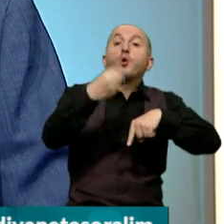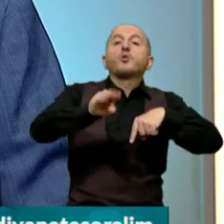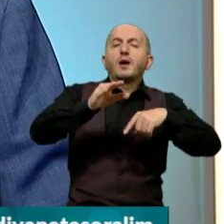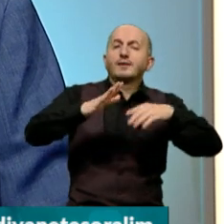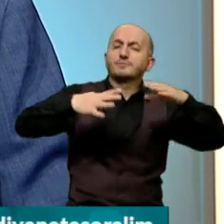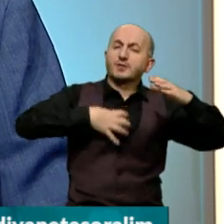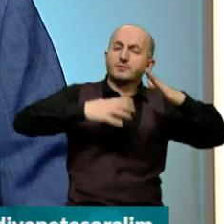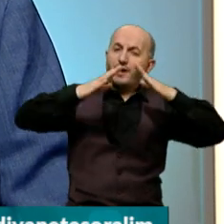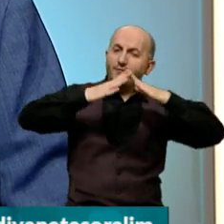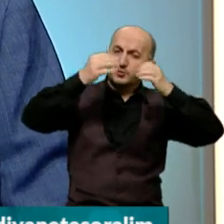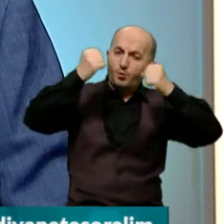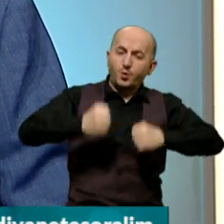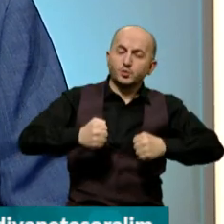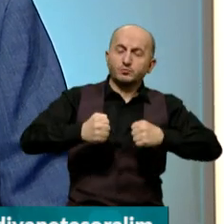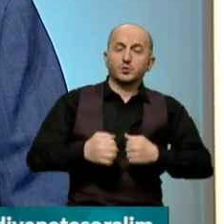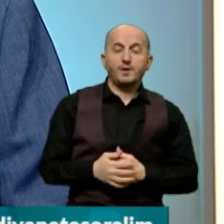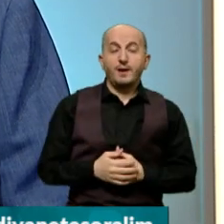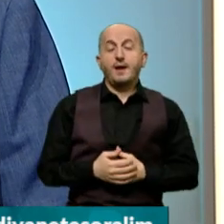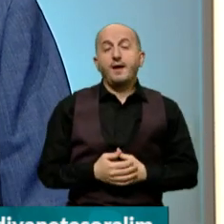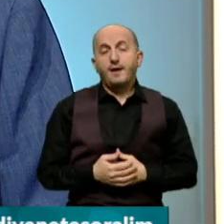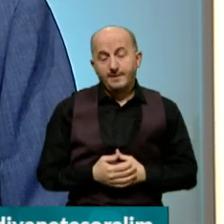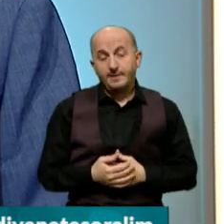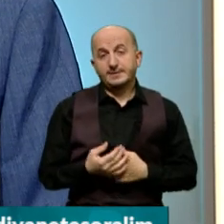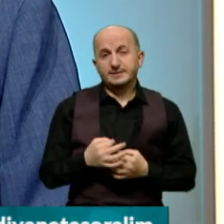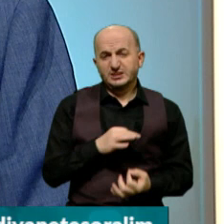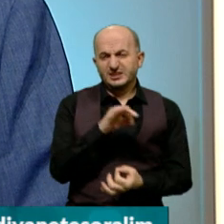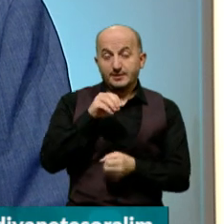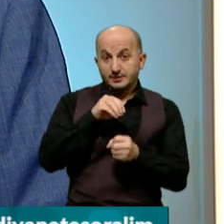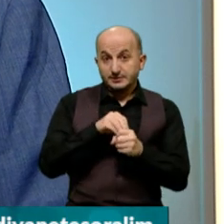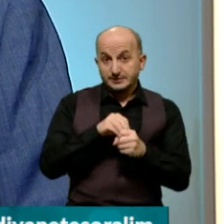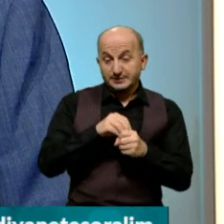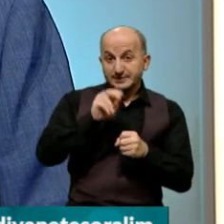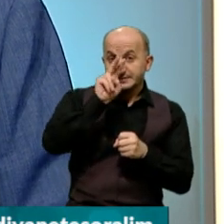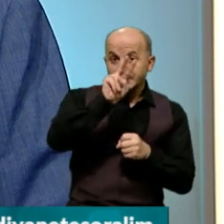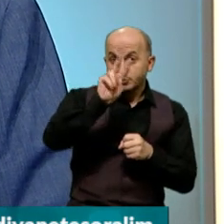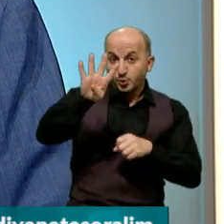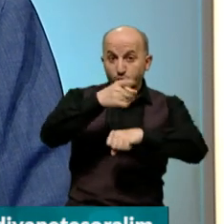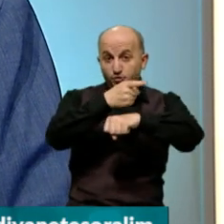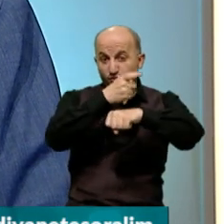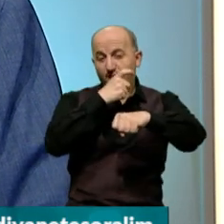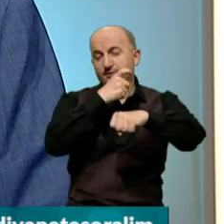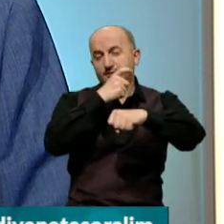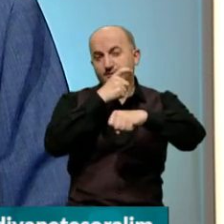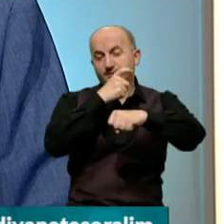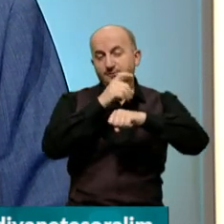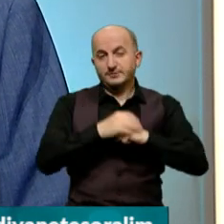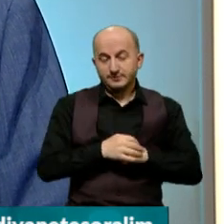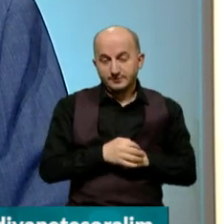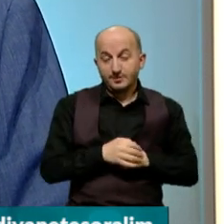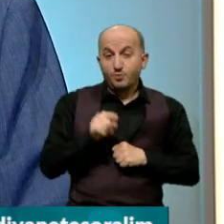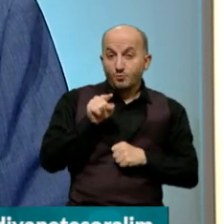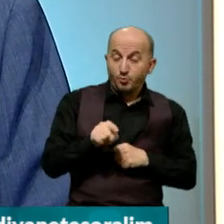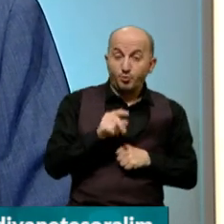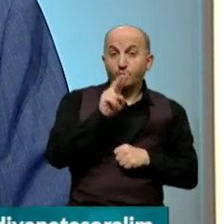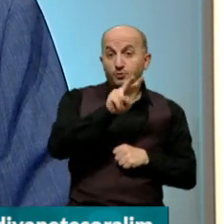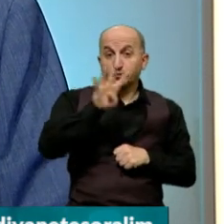mukim diyoruz biz onlara. Yani kendi evinde, barkında oturan insanlar için 24 saattir. Bu